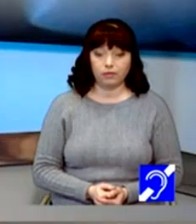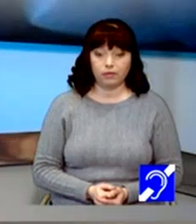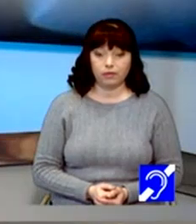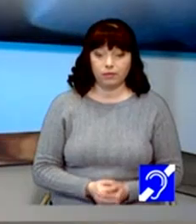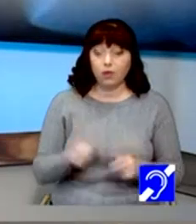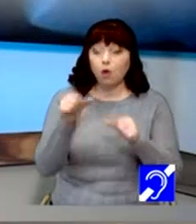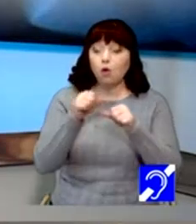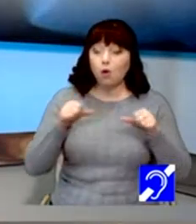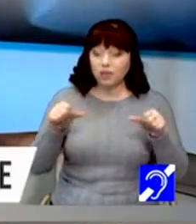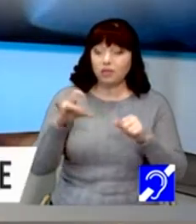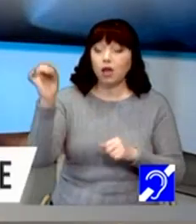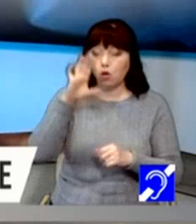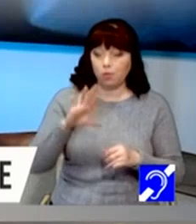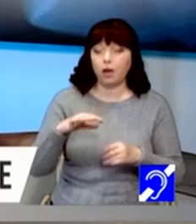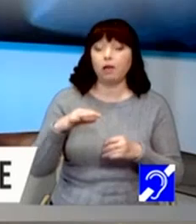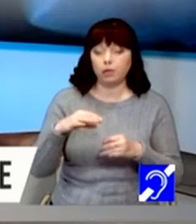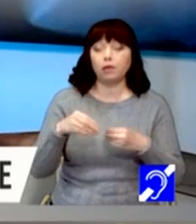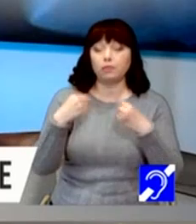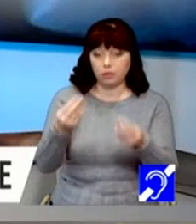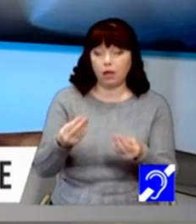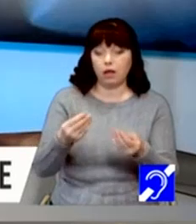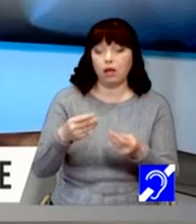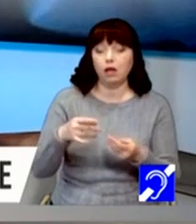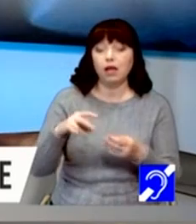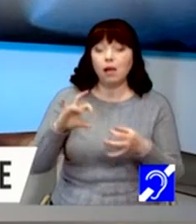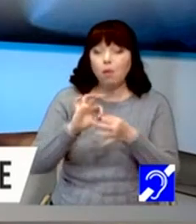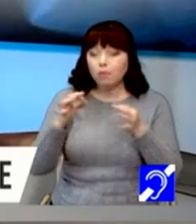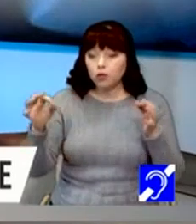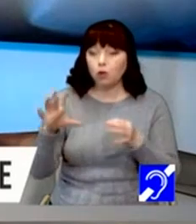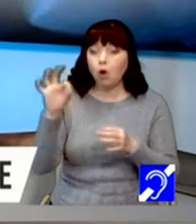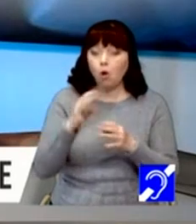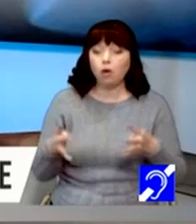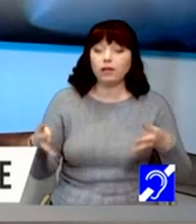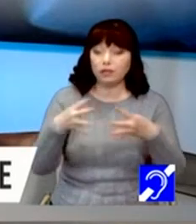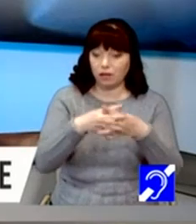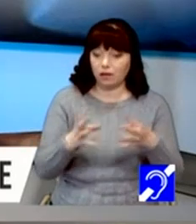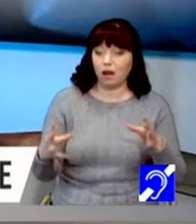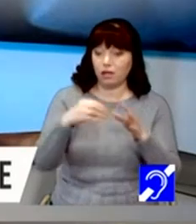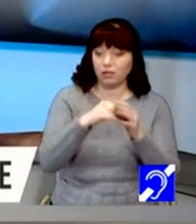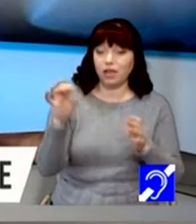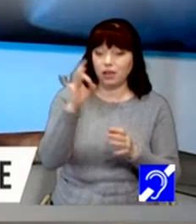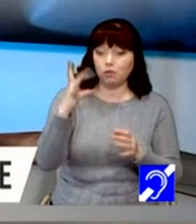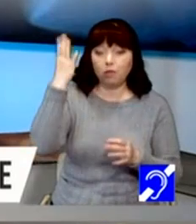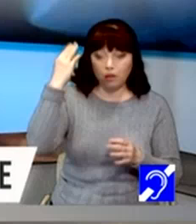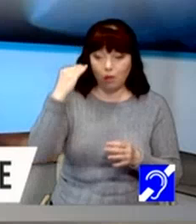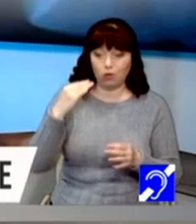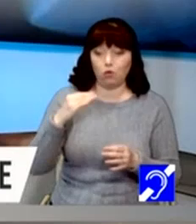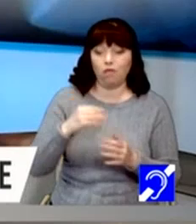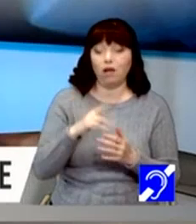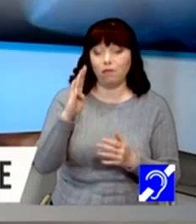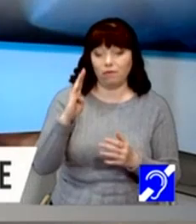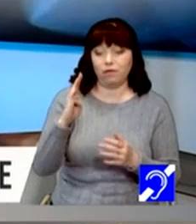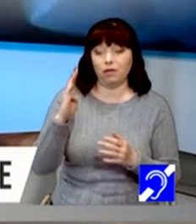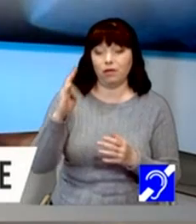psalmi se Europeană a oferit ultimele detalii privind integrarea Republicii Moldova în Uniunea Europeană bio.ro parlamentarul Eugen